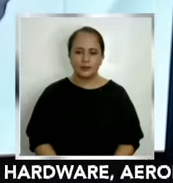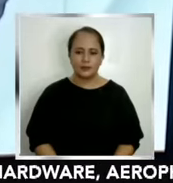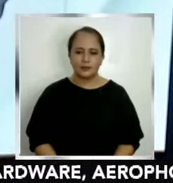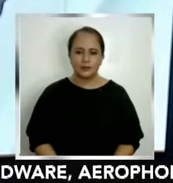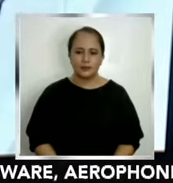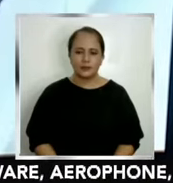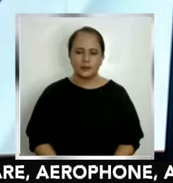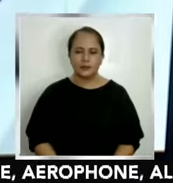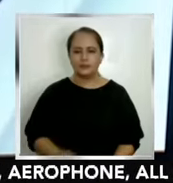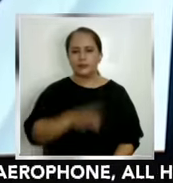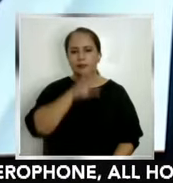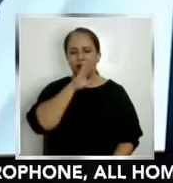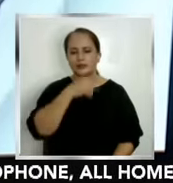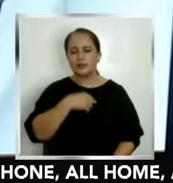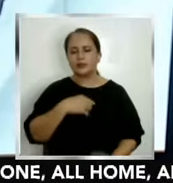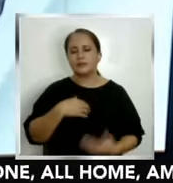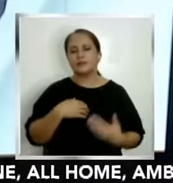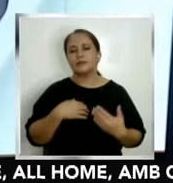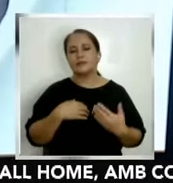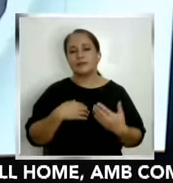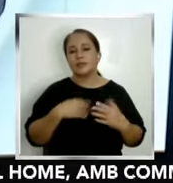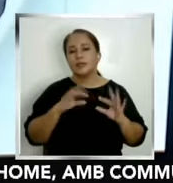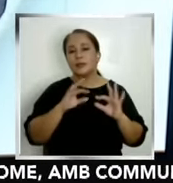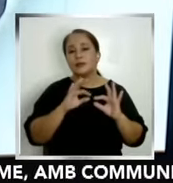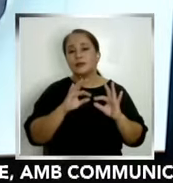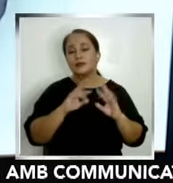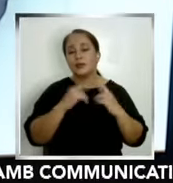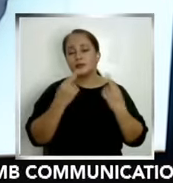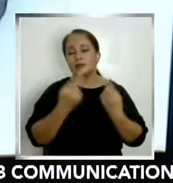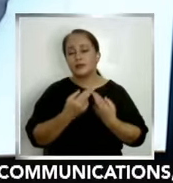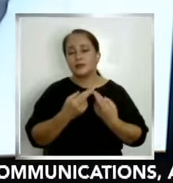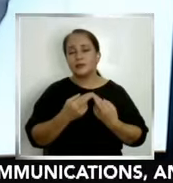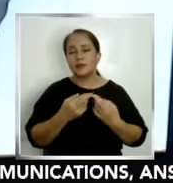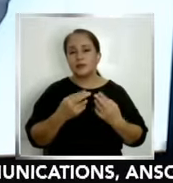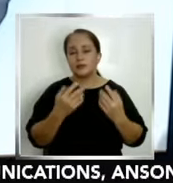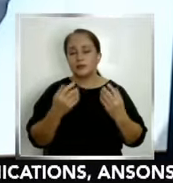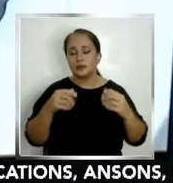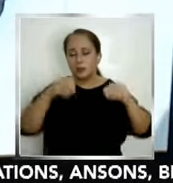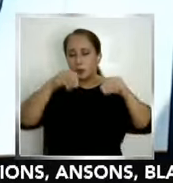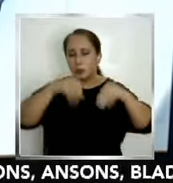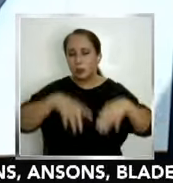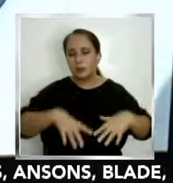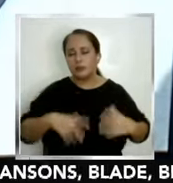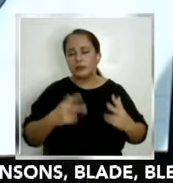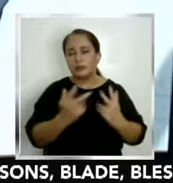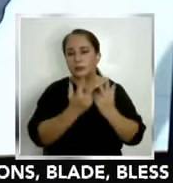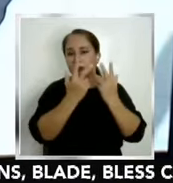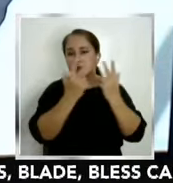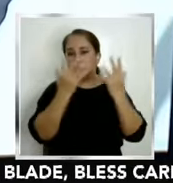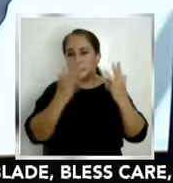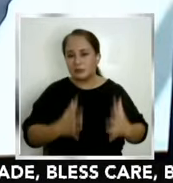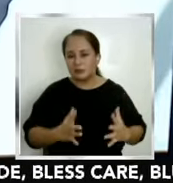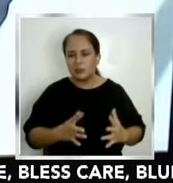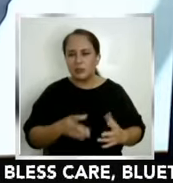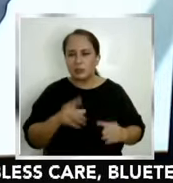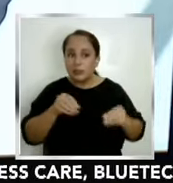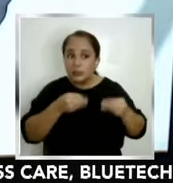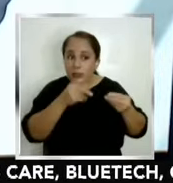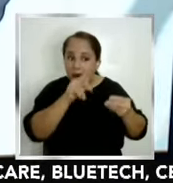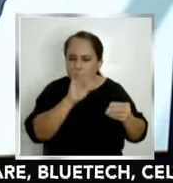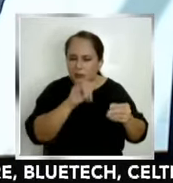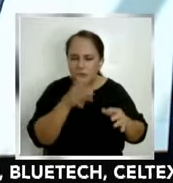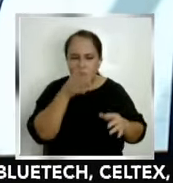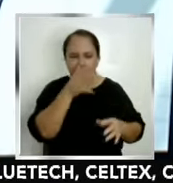Dismayado ang kaanak ng ilang nawawalang sabungero dahil hindi umano inaaksyonan ang mga tip kung nasaan ang ilang suspect. Pero, gitna ng Justice